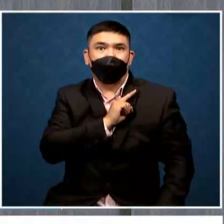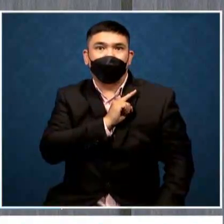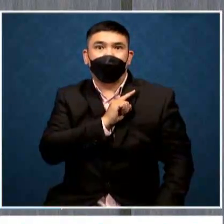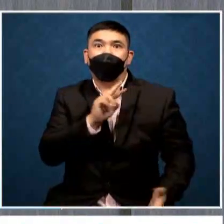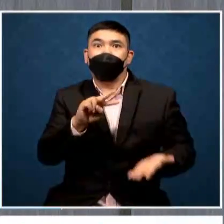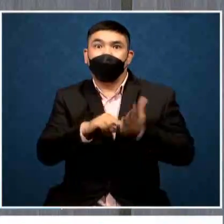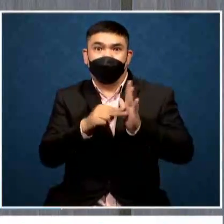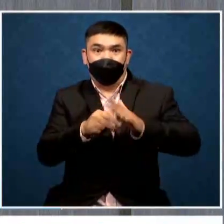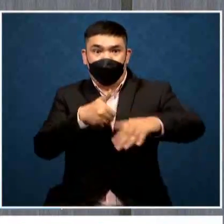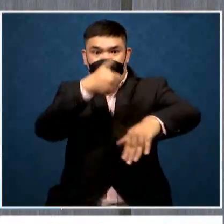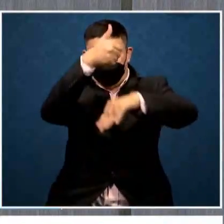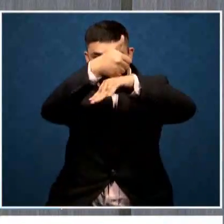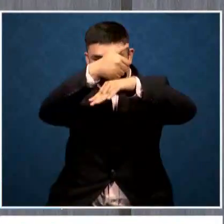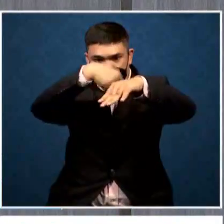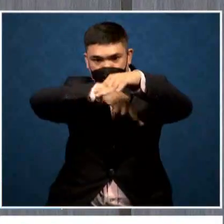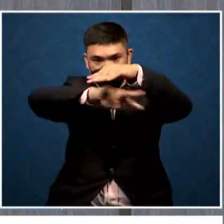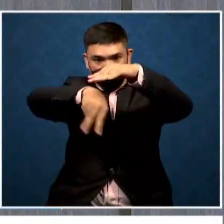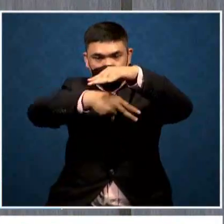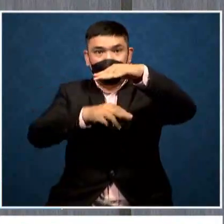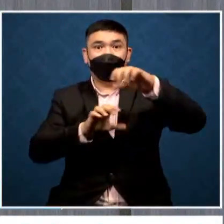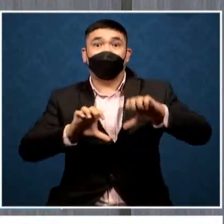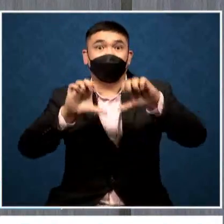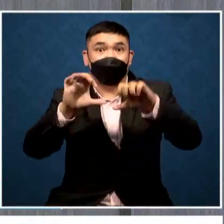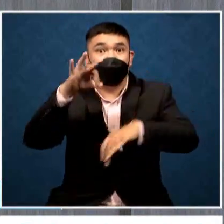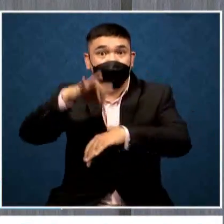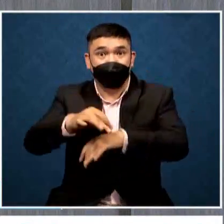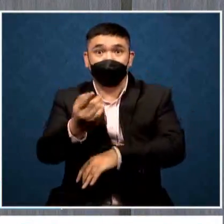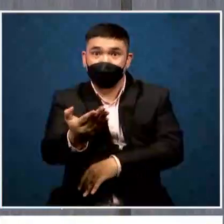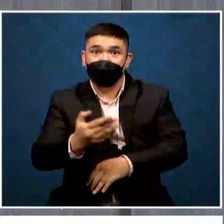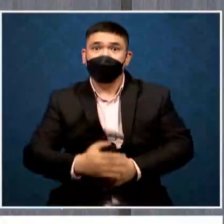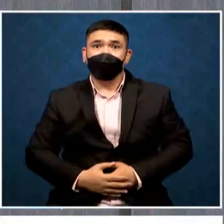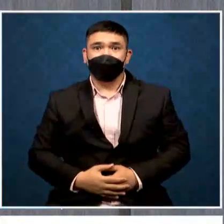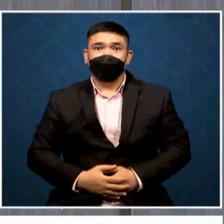ใต้การกำกับดูแลของท่านรัฐมนตรีว่าการกระทรวงมหาดไทย